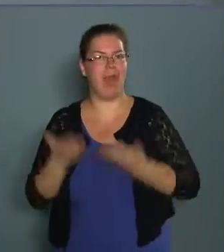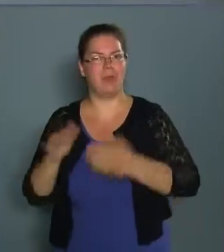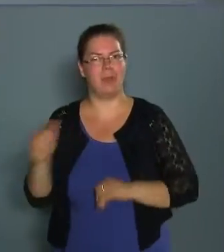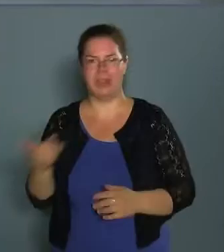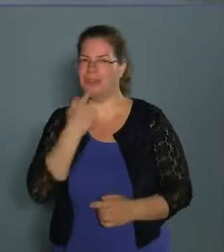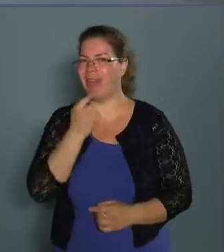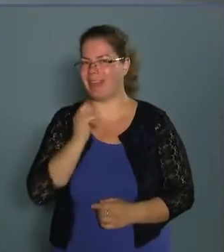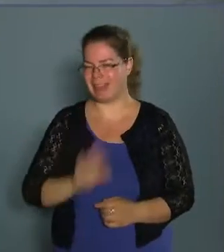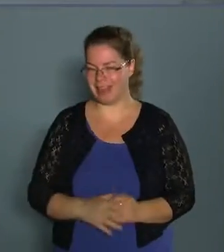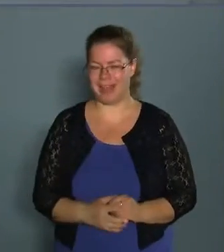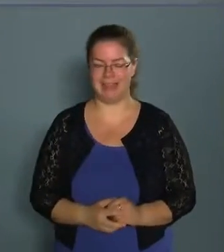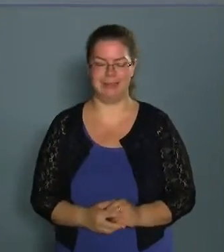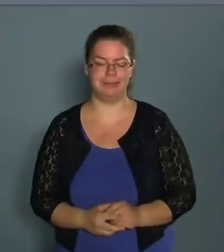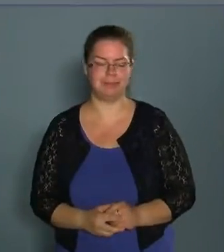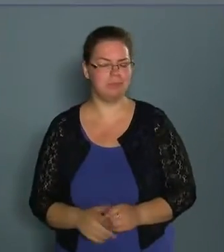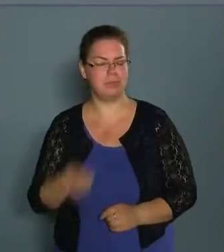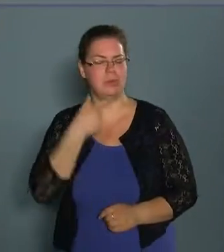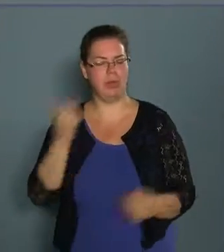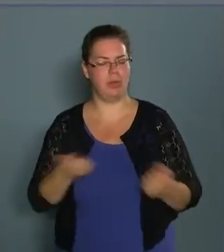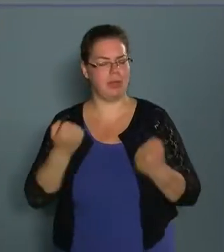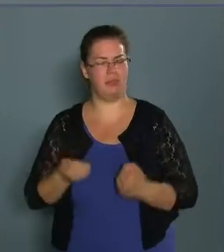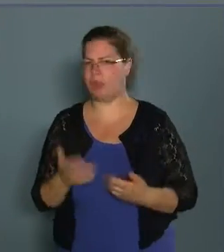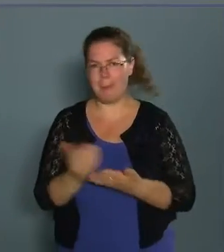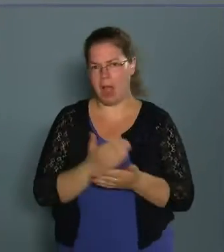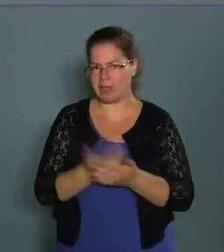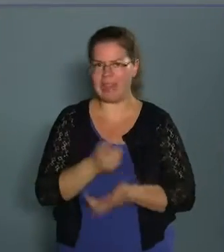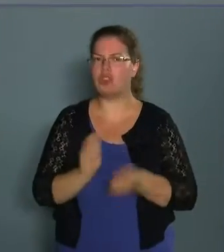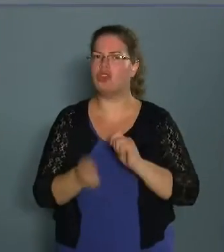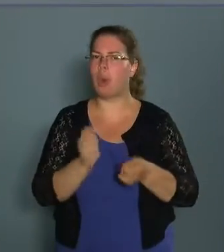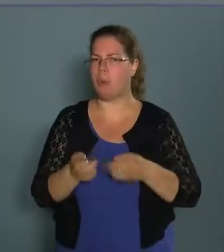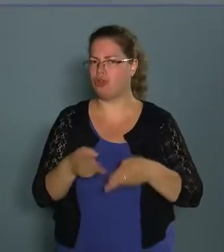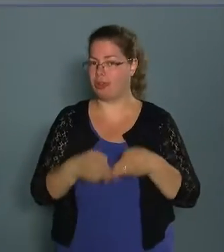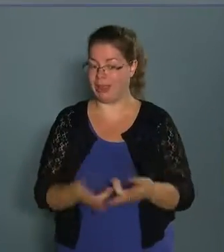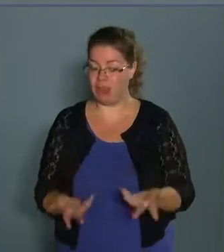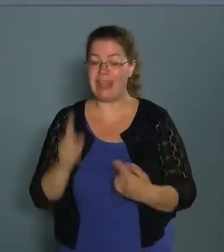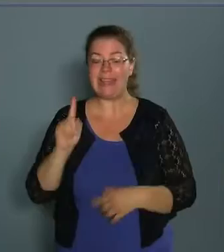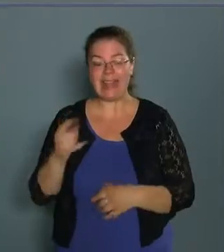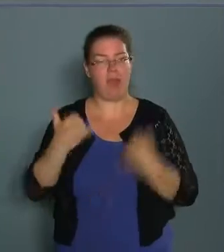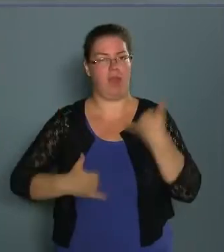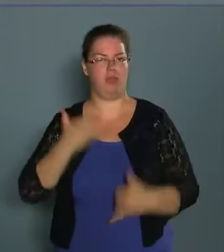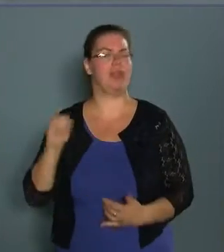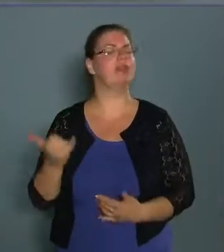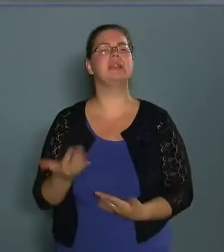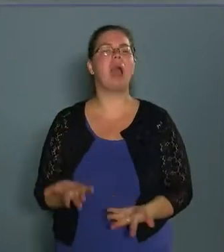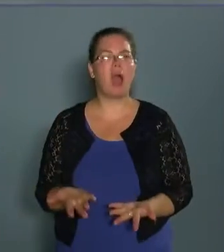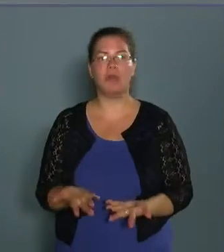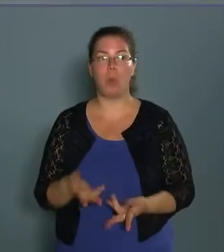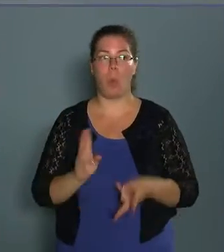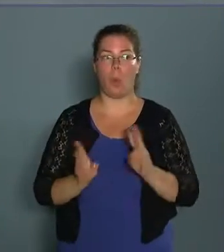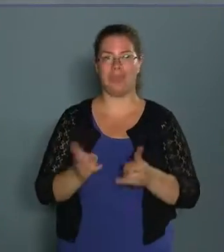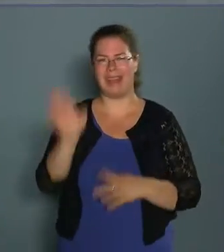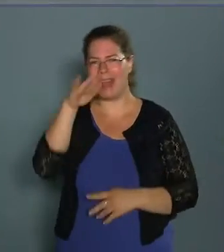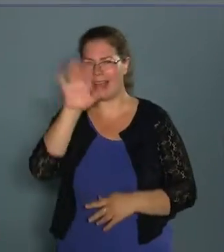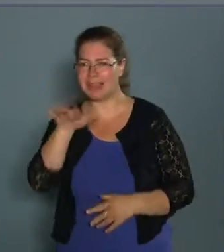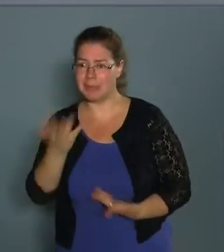nagyon tetszett neki. Említetted, hogy edzéskor nem használtok dobos segítséget, viszont versenyen igen. Na most egy versenyen hogy